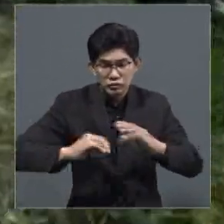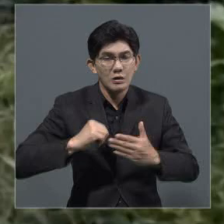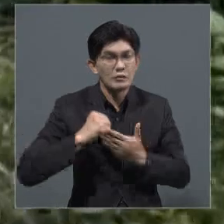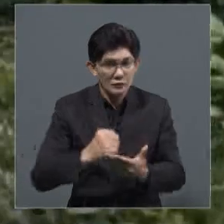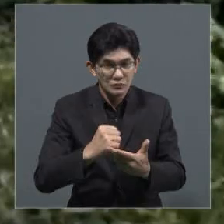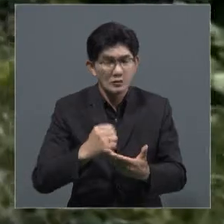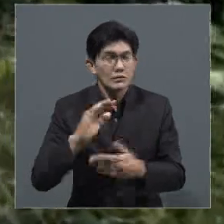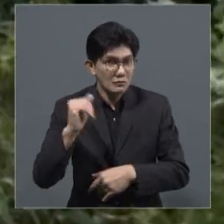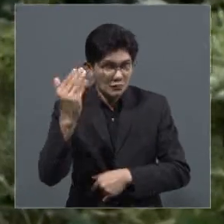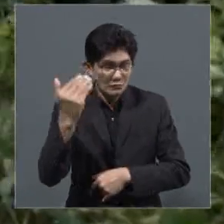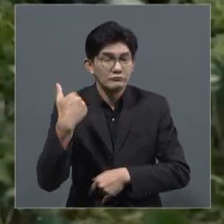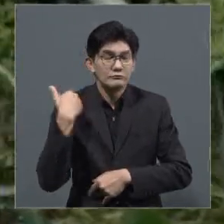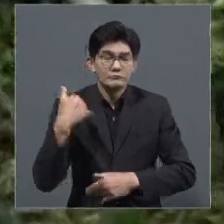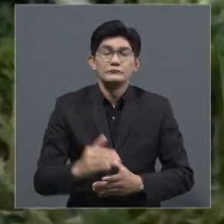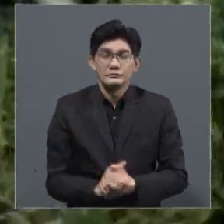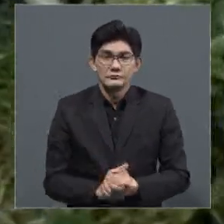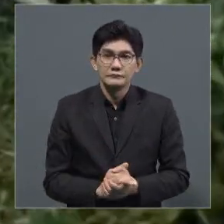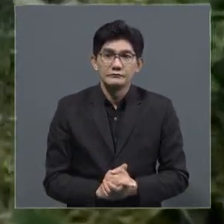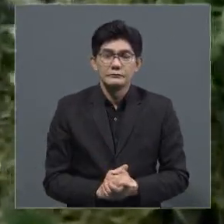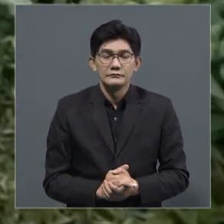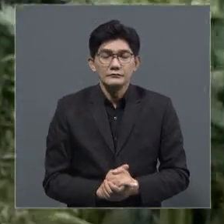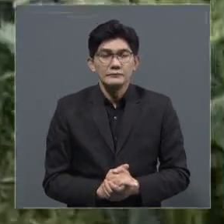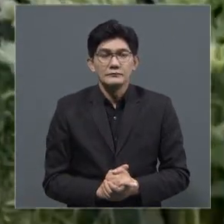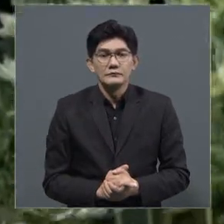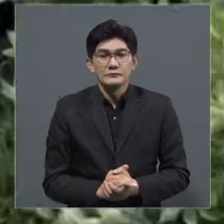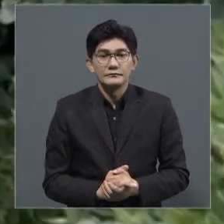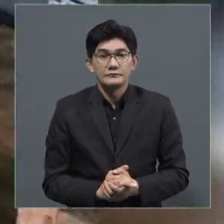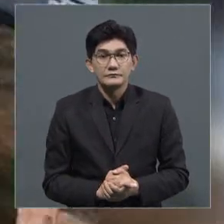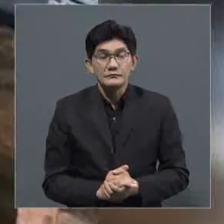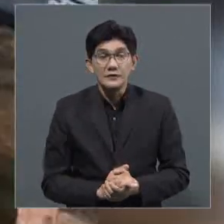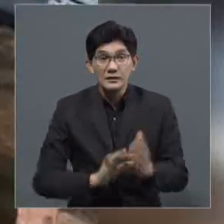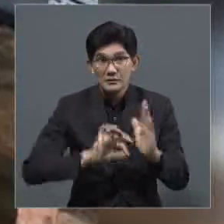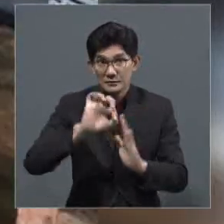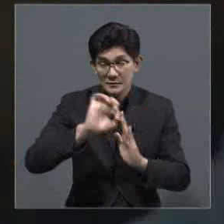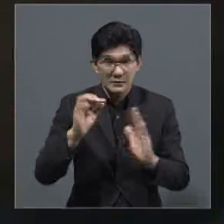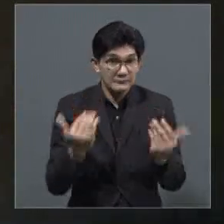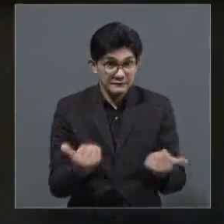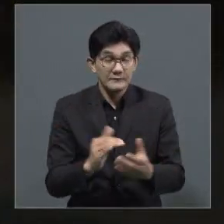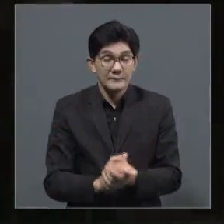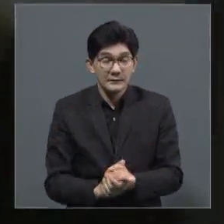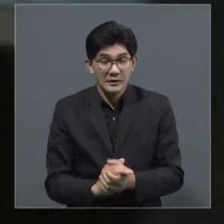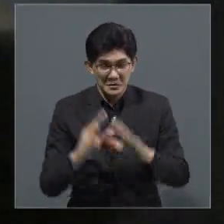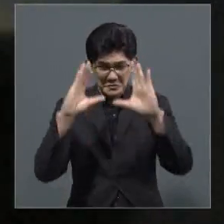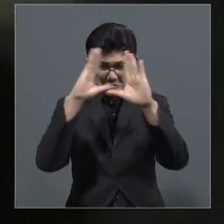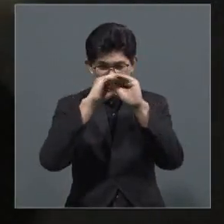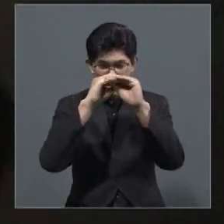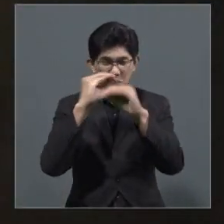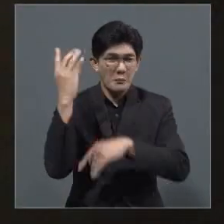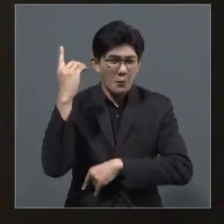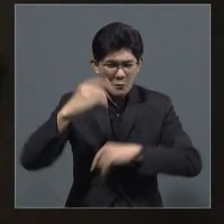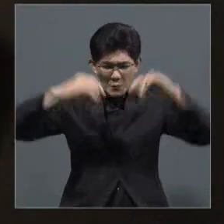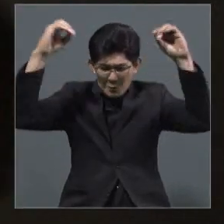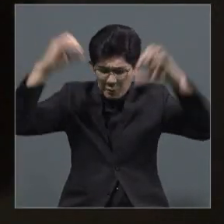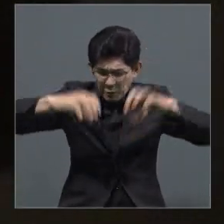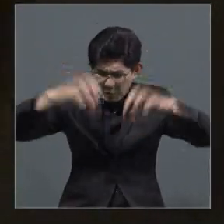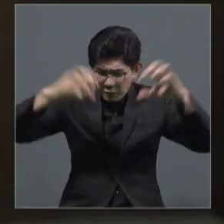บรรเทาความเดือดร้อนในเบื้องต้นไปบ้างแล้วนะครับไปดูดูที่จังหวัดเชียงใหม่กันบ้างนะครับหลังจากที่เมื่อช่วงกลางดึกที่ผ่านมานี่ฝนตกหนัก